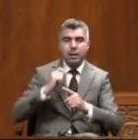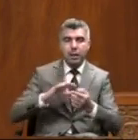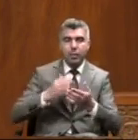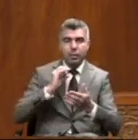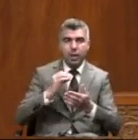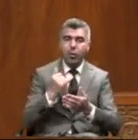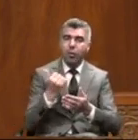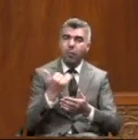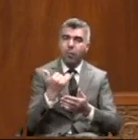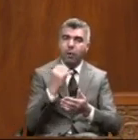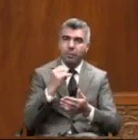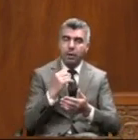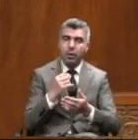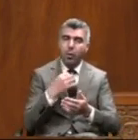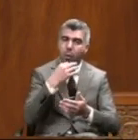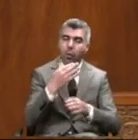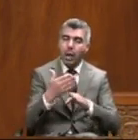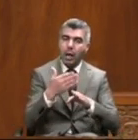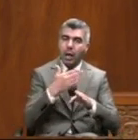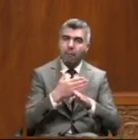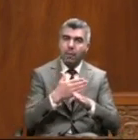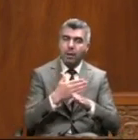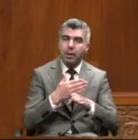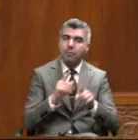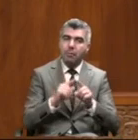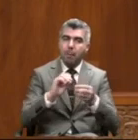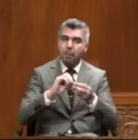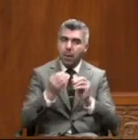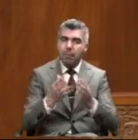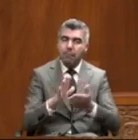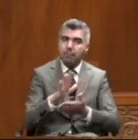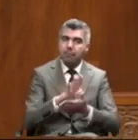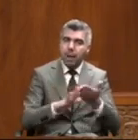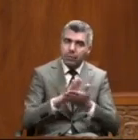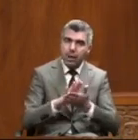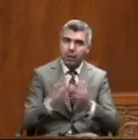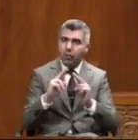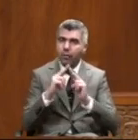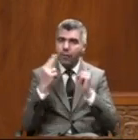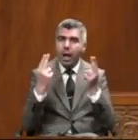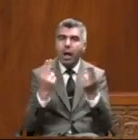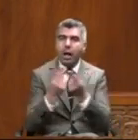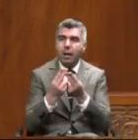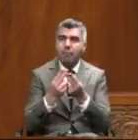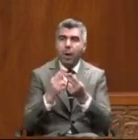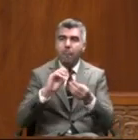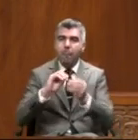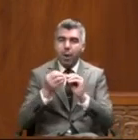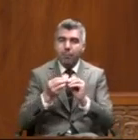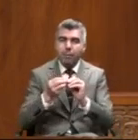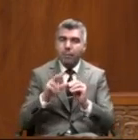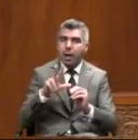صلابتها كما قلت رغم الظروف الصعبه والسياق الدولي الاستثنائي الذي